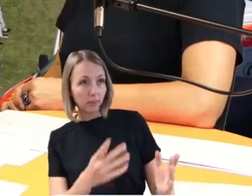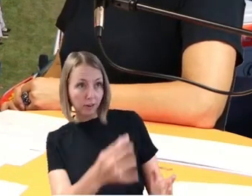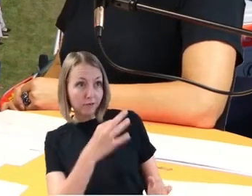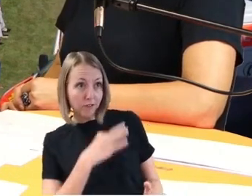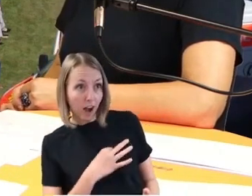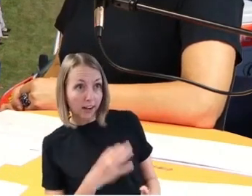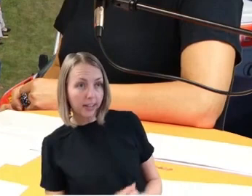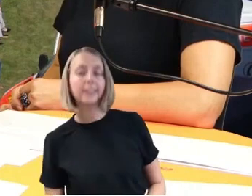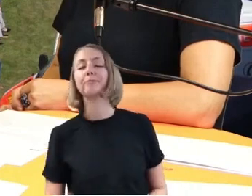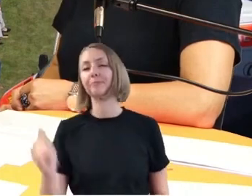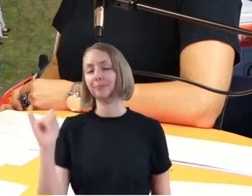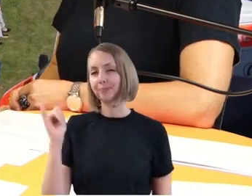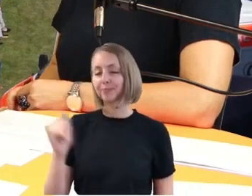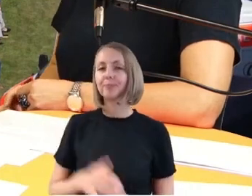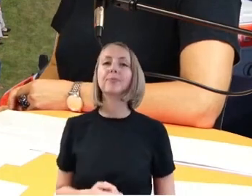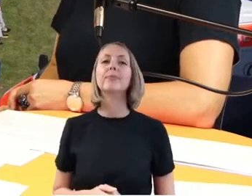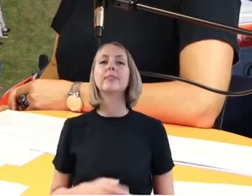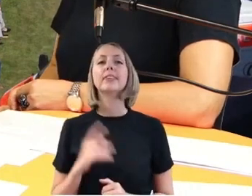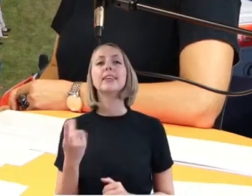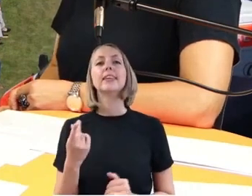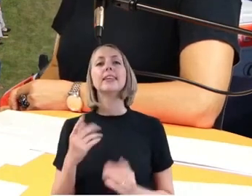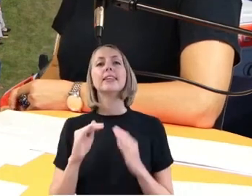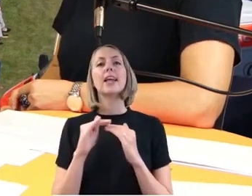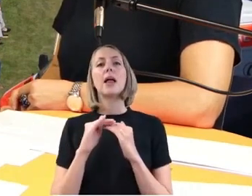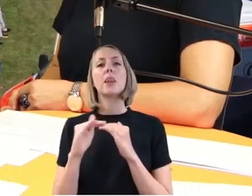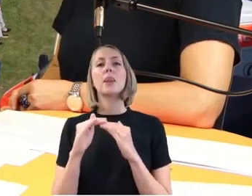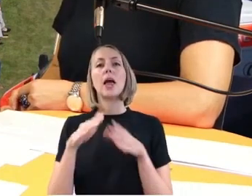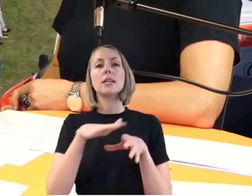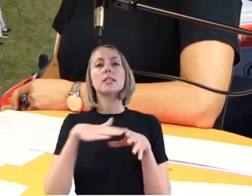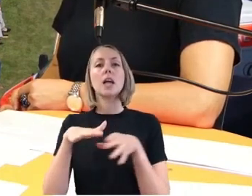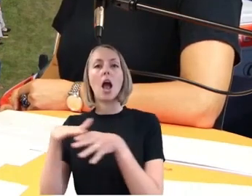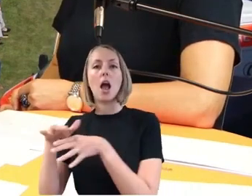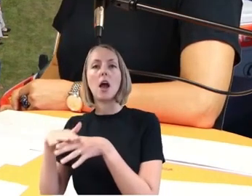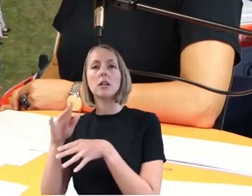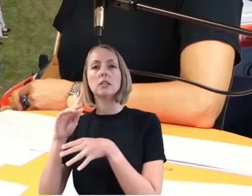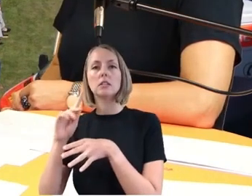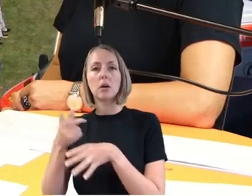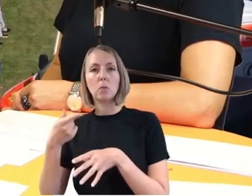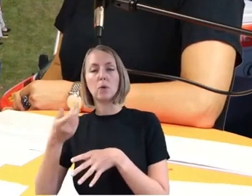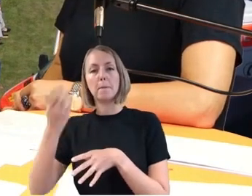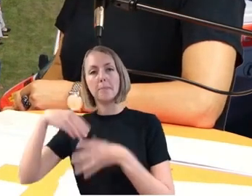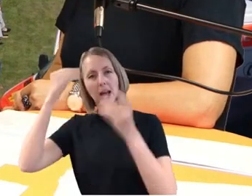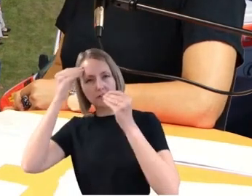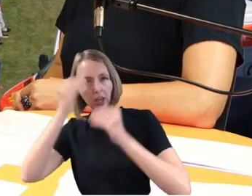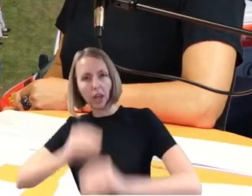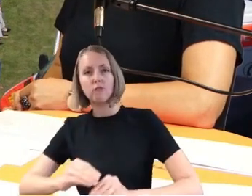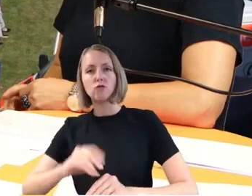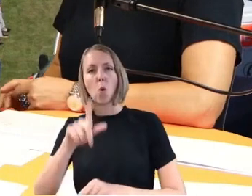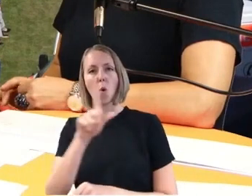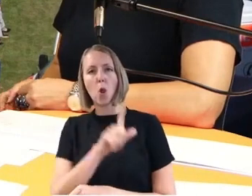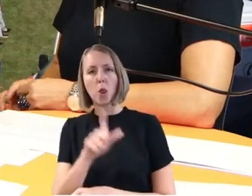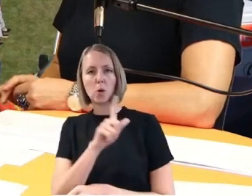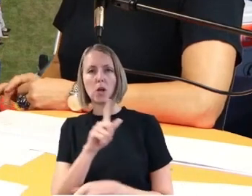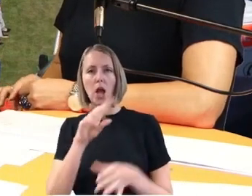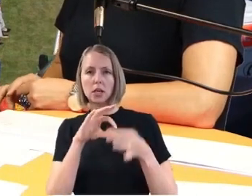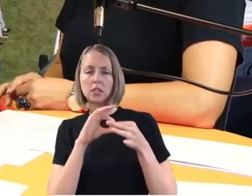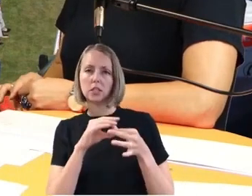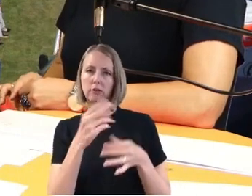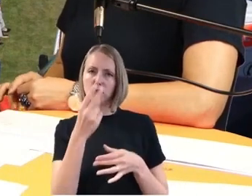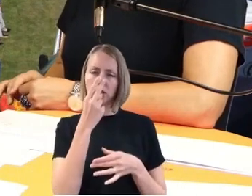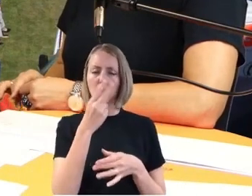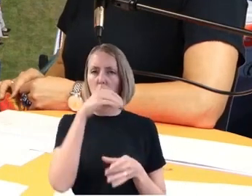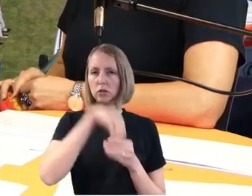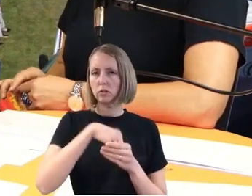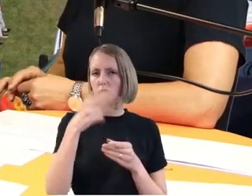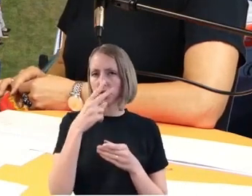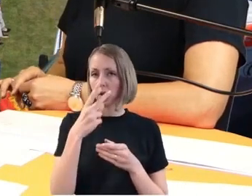her mit der frage landkreise besser informiert werden über lükex nein also